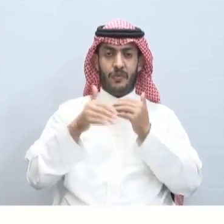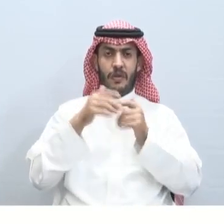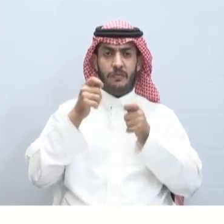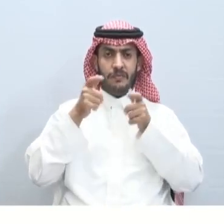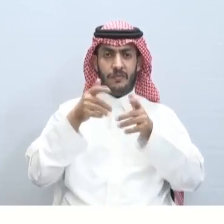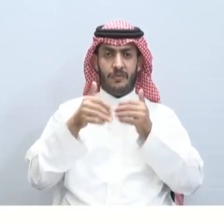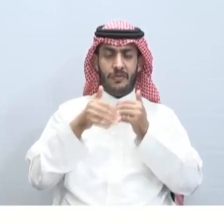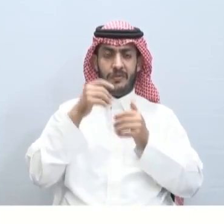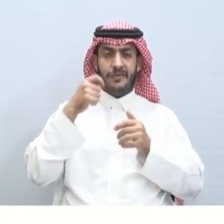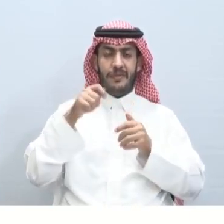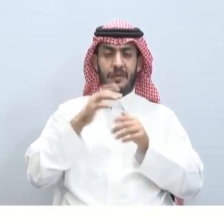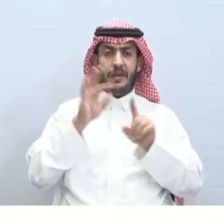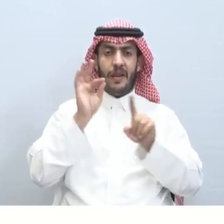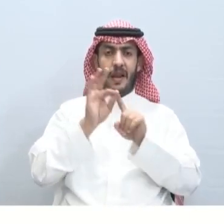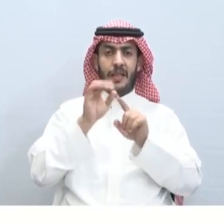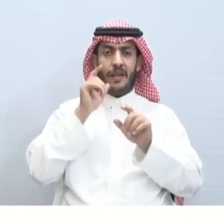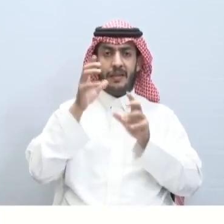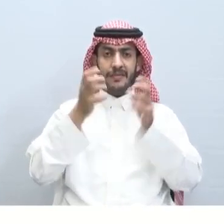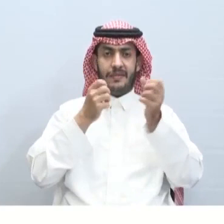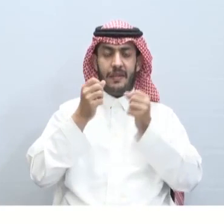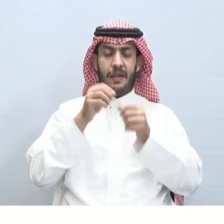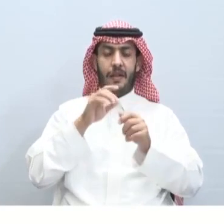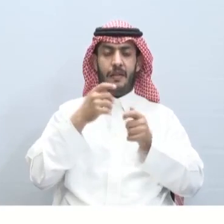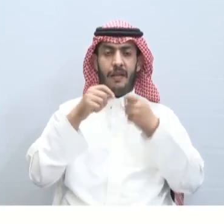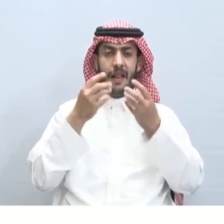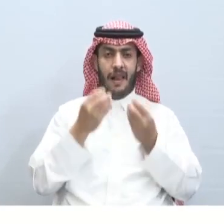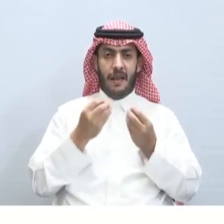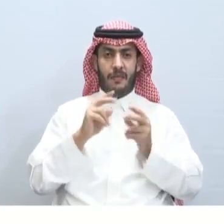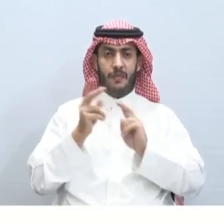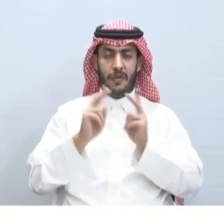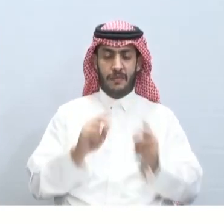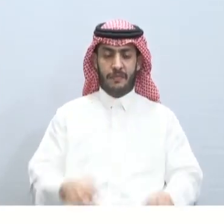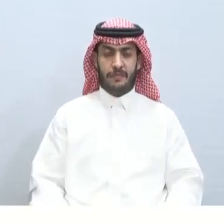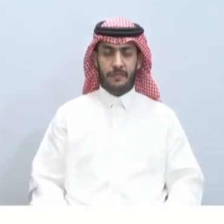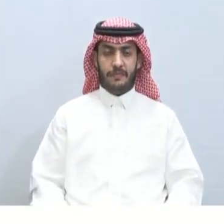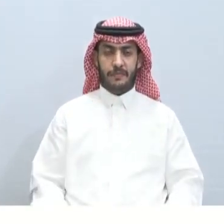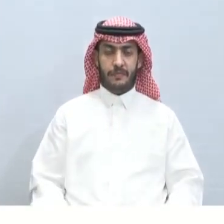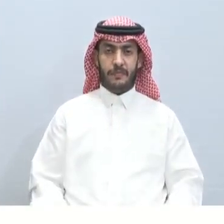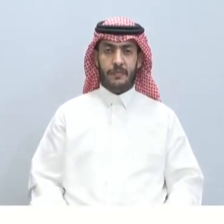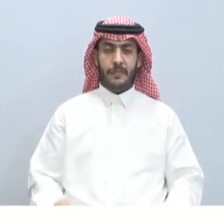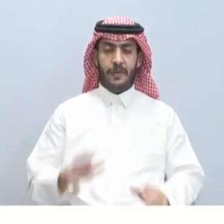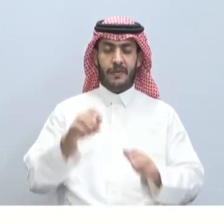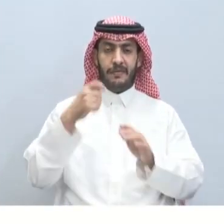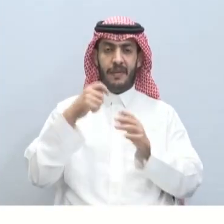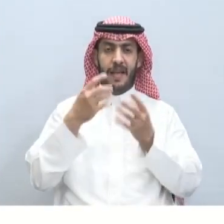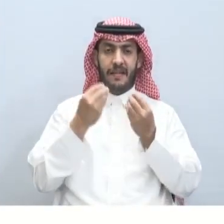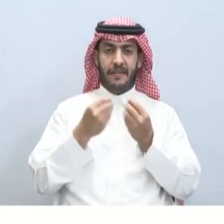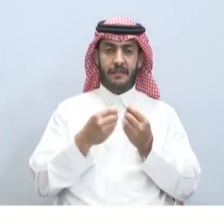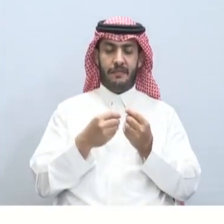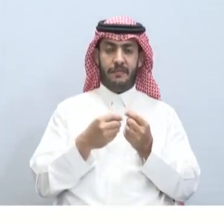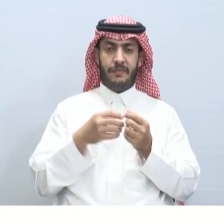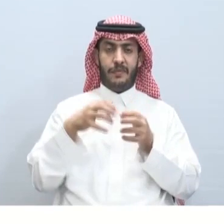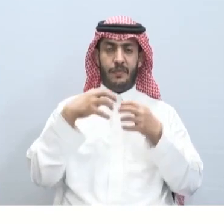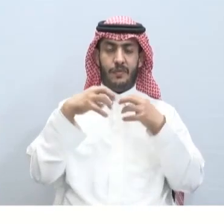اكبر واستهدف الاشخاص الذين يشترون بكميات قليله او يكونوا محدود او لديهم عمليه شراء محدوده اذا قد